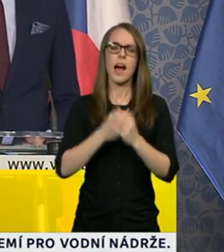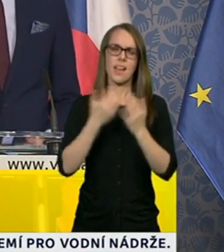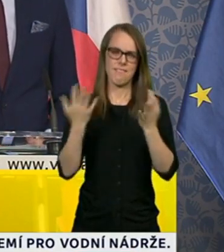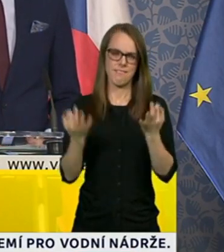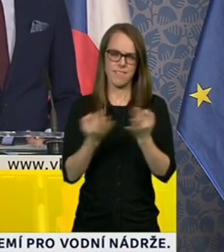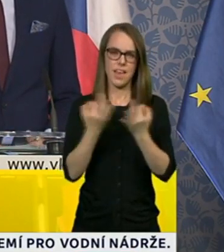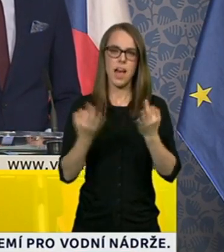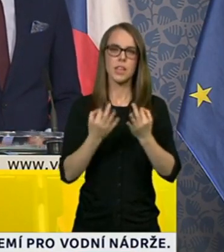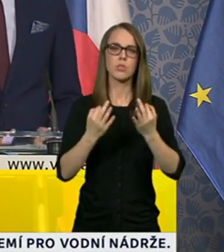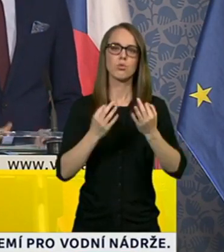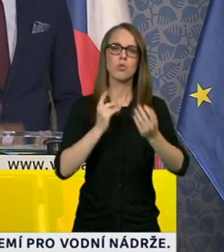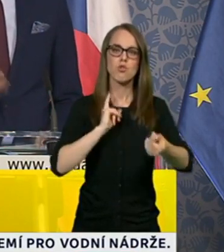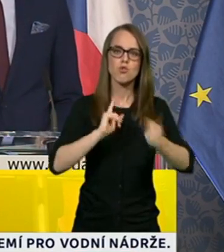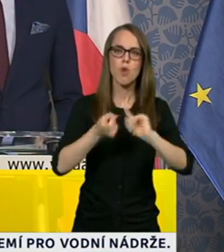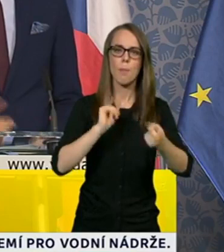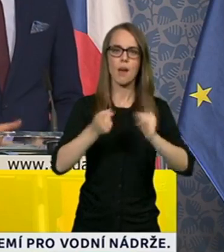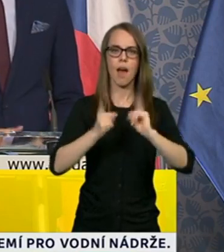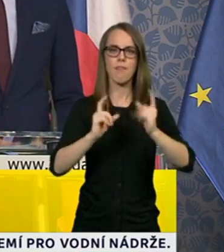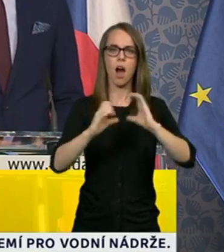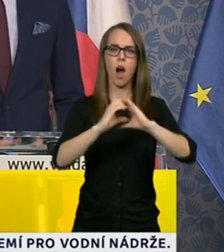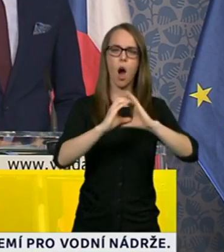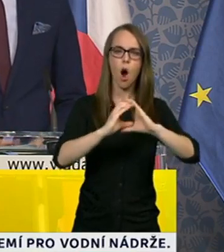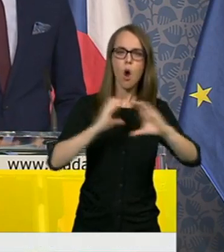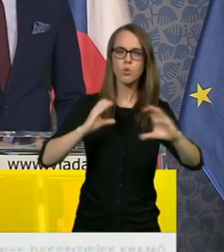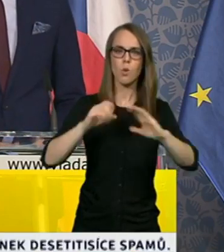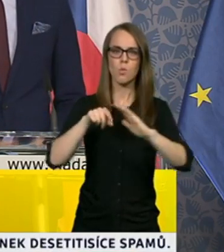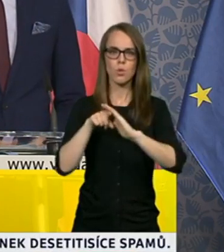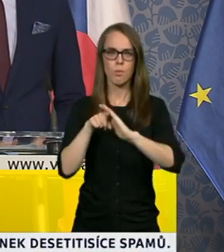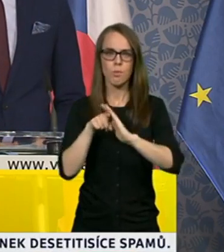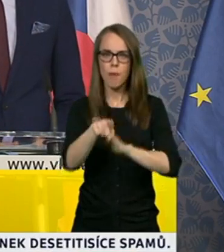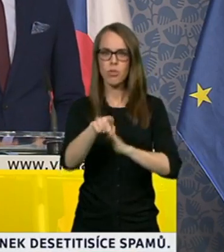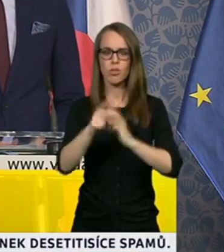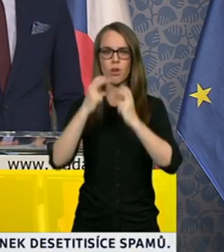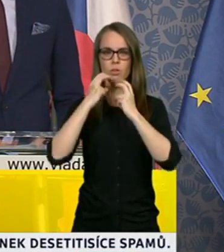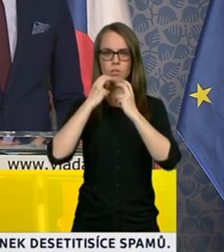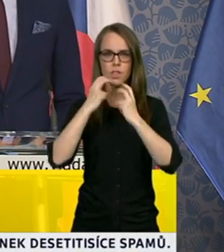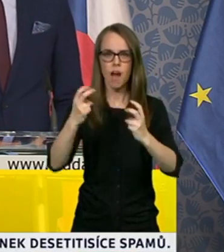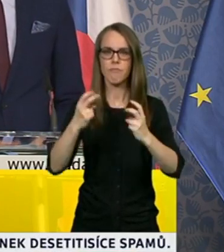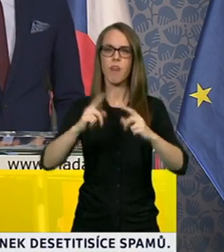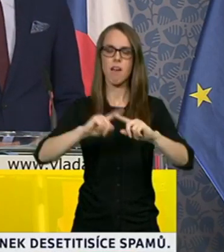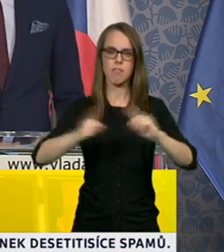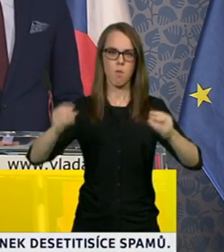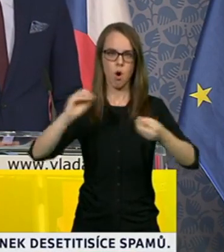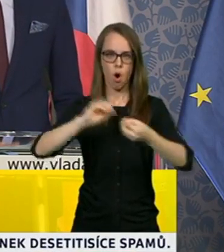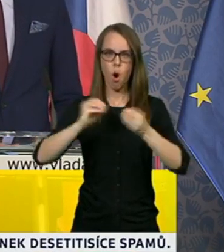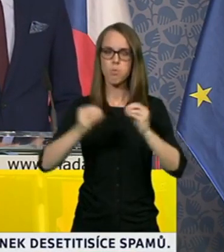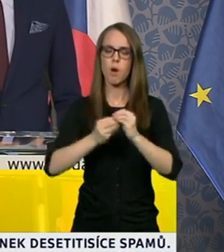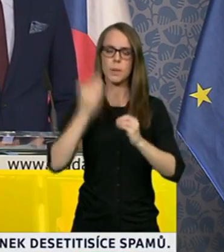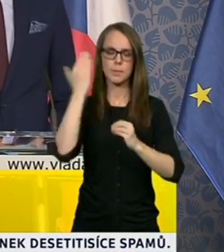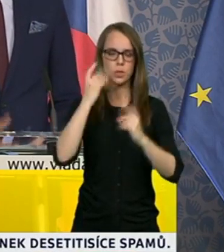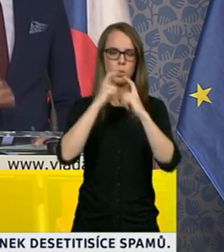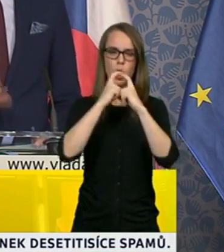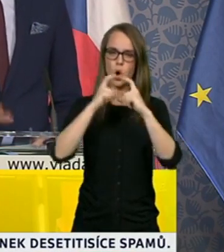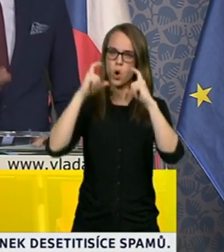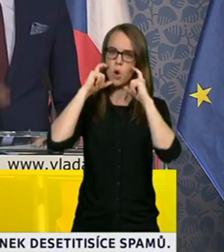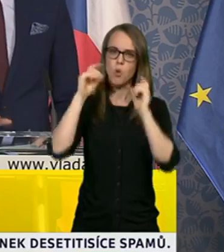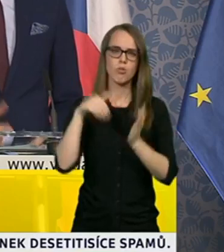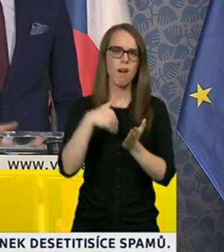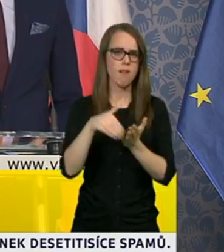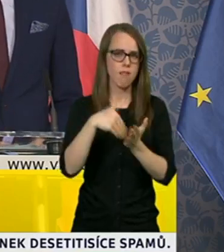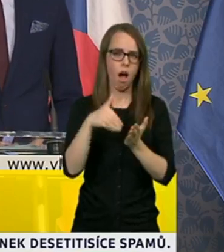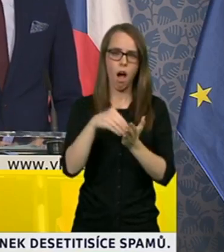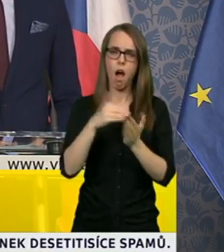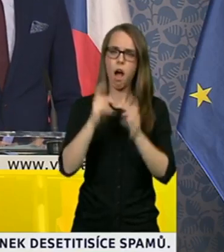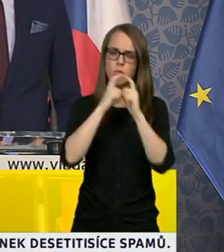doprava a podobně, nebo i obchody, tak tam si myslím, že by to opatření mělo trvat nějaký čas, protože to jsou skutečně